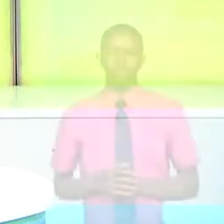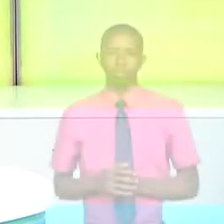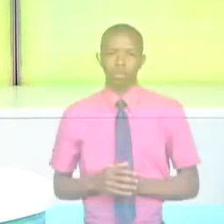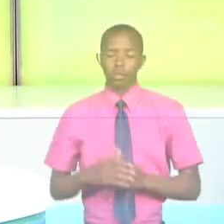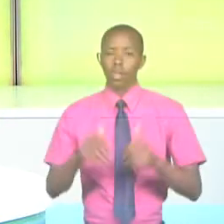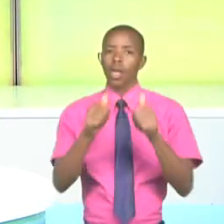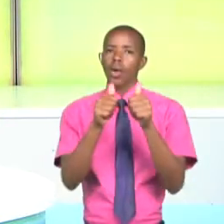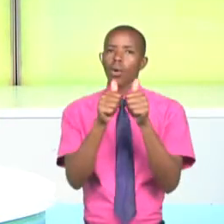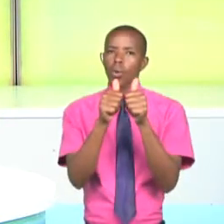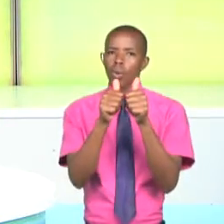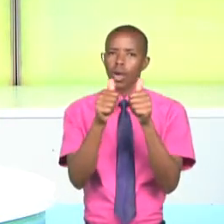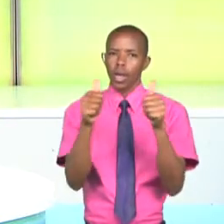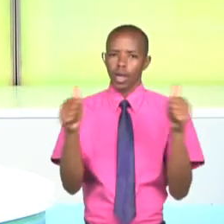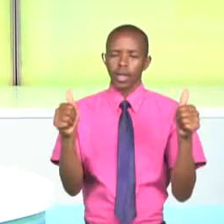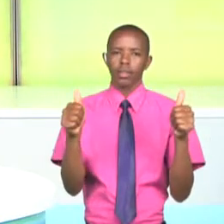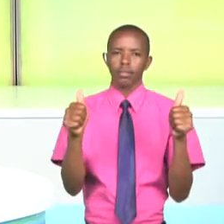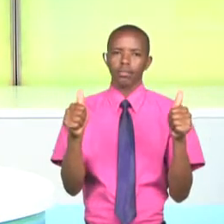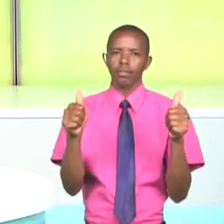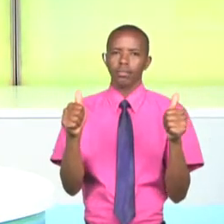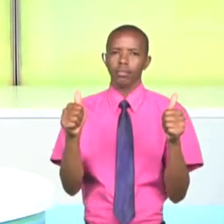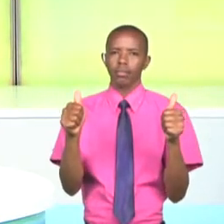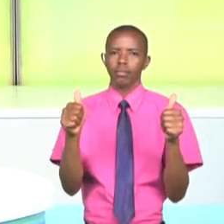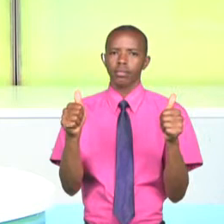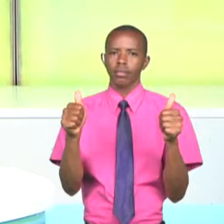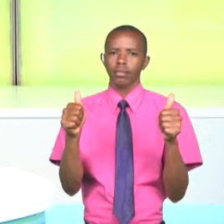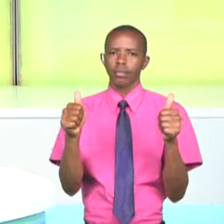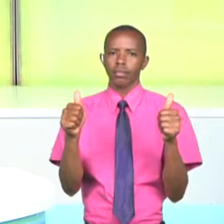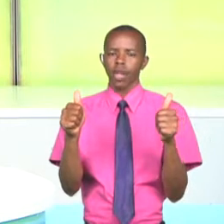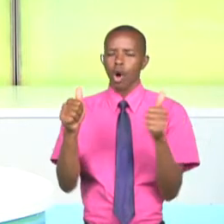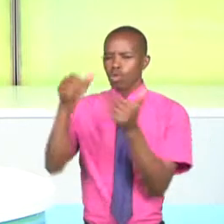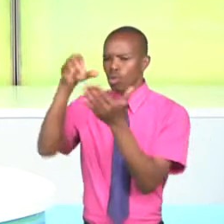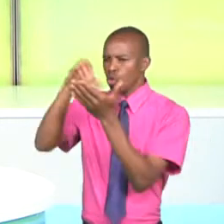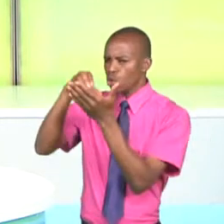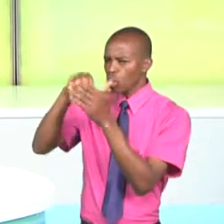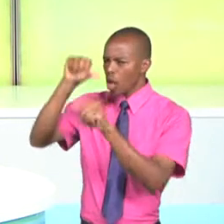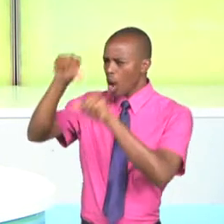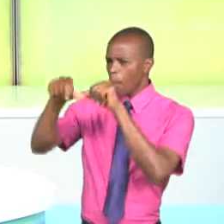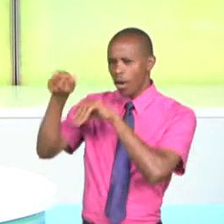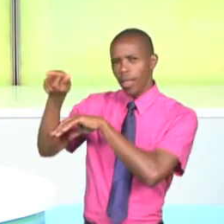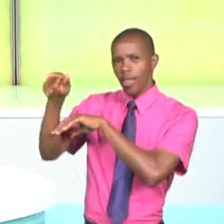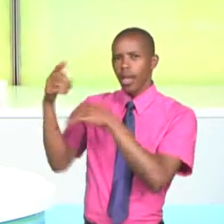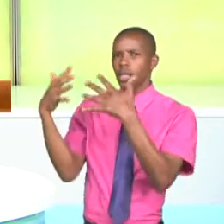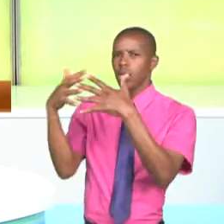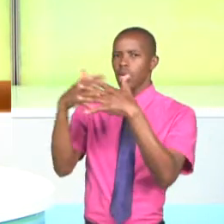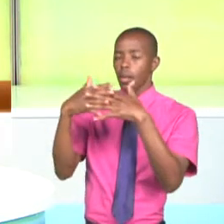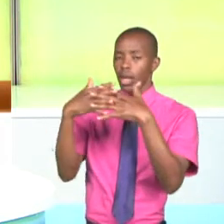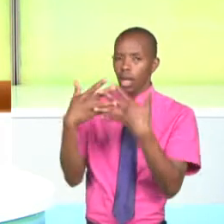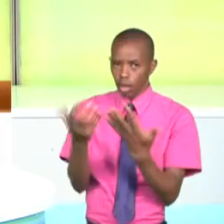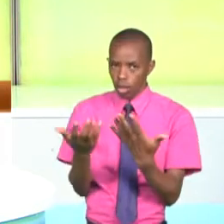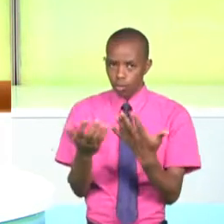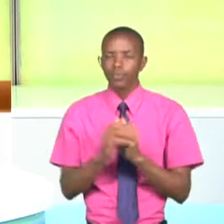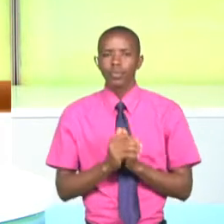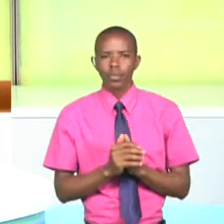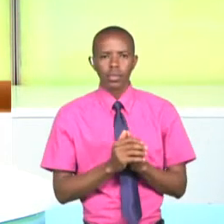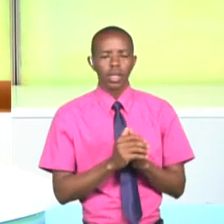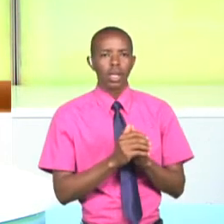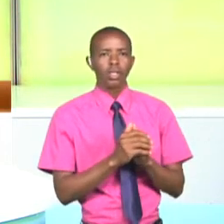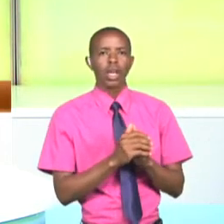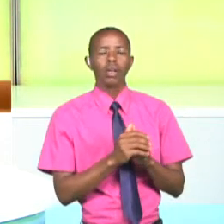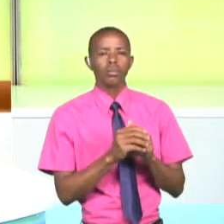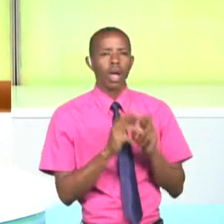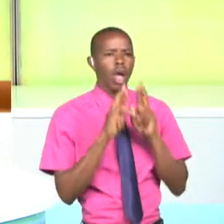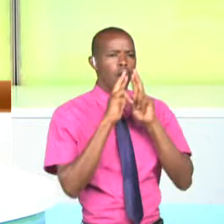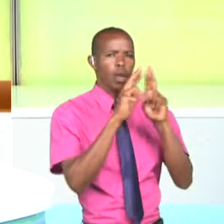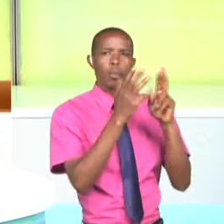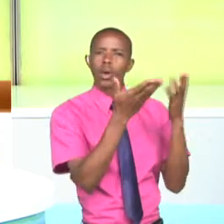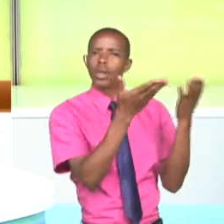Dakta kabisa mtazamaji, hali hii ama kutupa taswira kamili iliyo nchini Marekani ni mwenzetu George Manyange